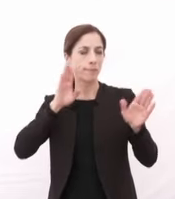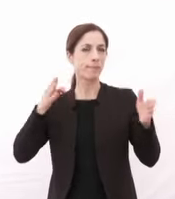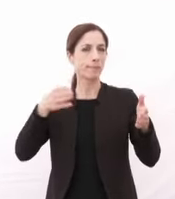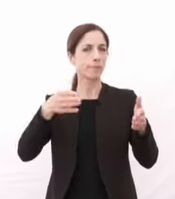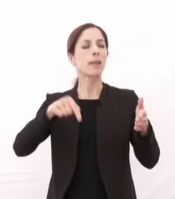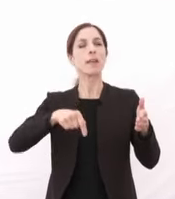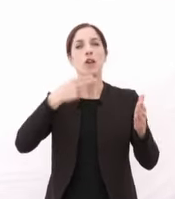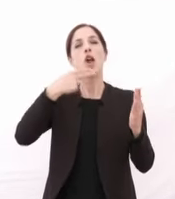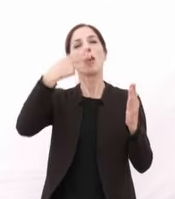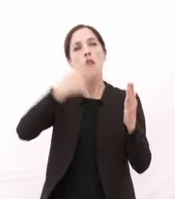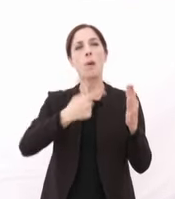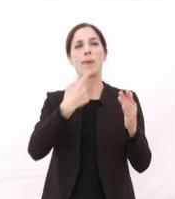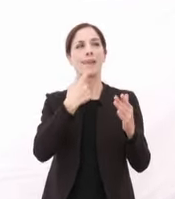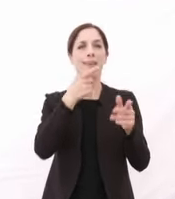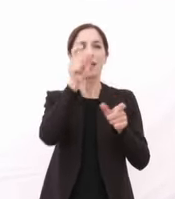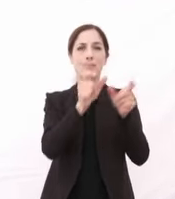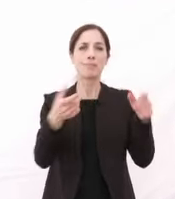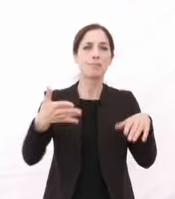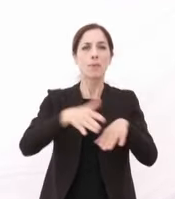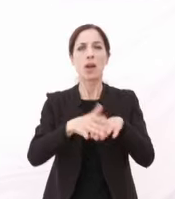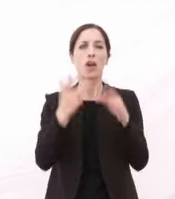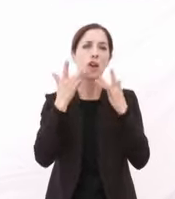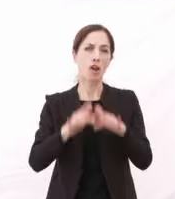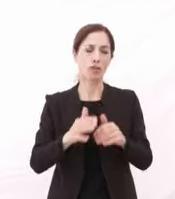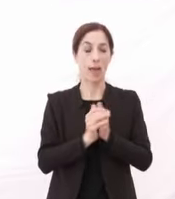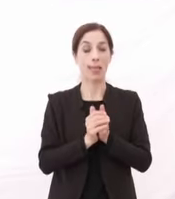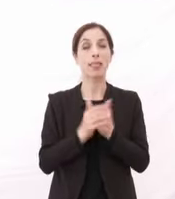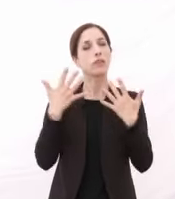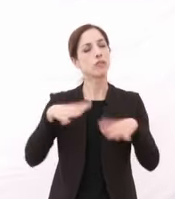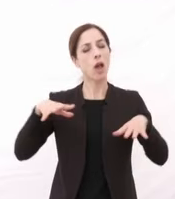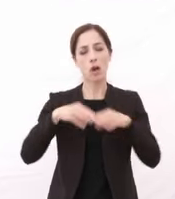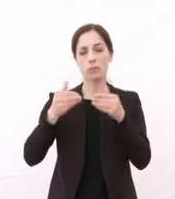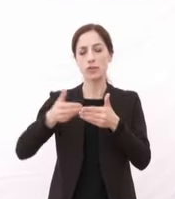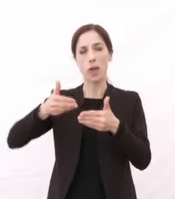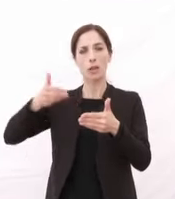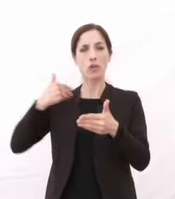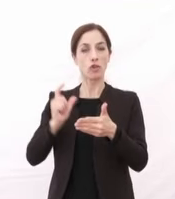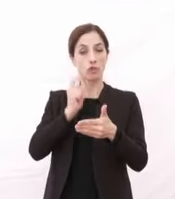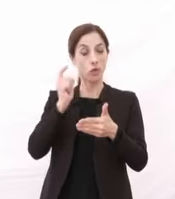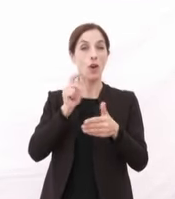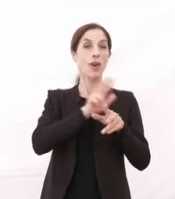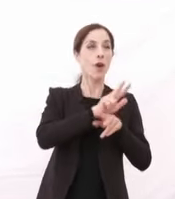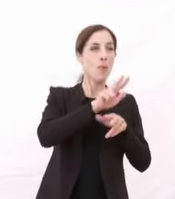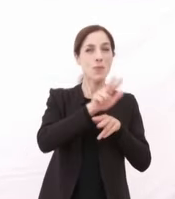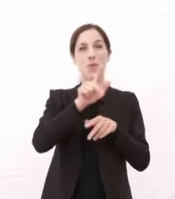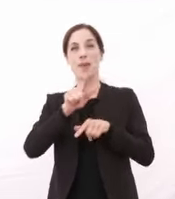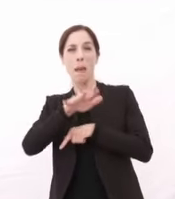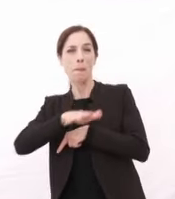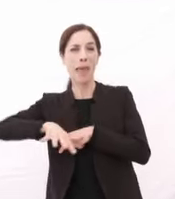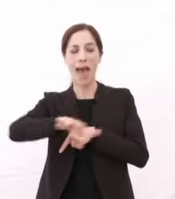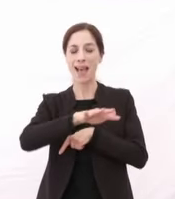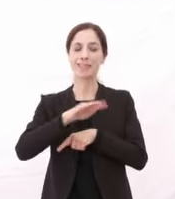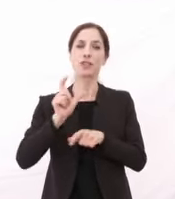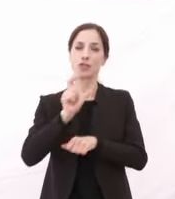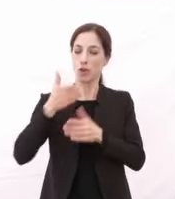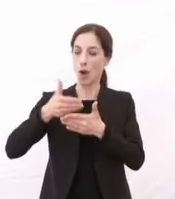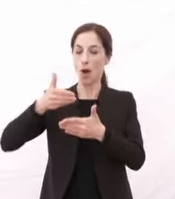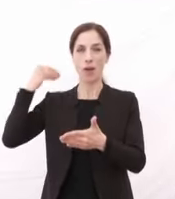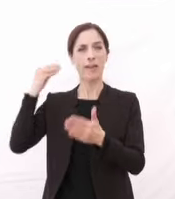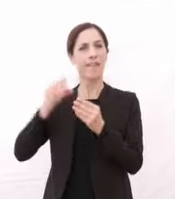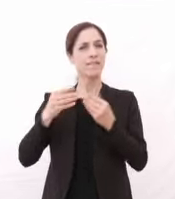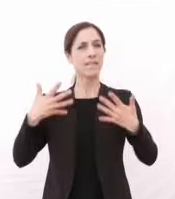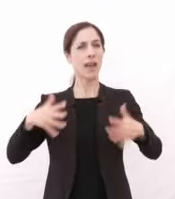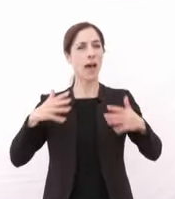nei nostri comuni, nelle nostre piazze, lo abbiamo fatto in questi giorni e lo abbiamo fatto col desiderio di